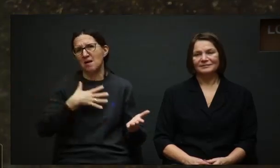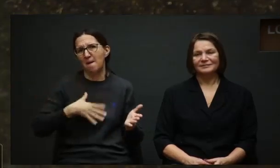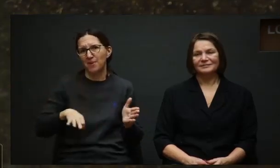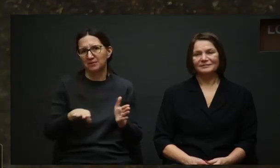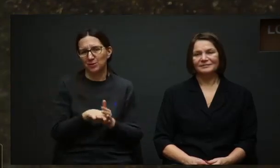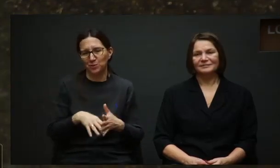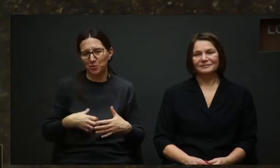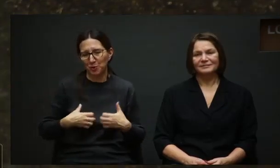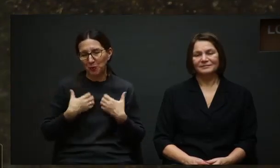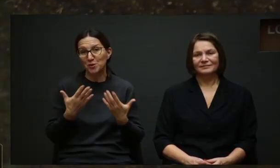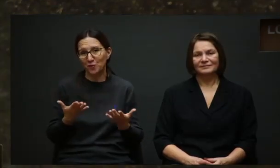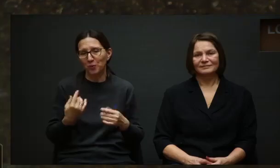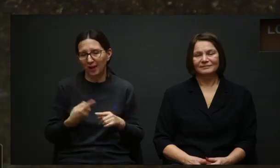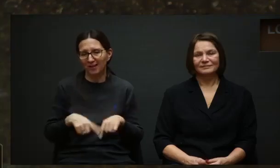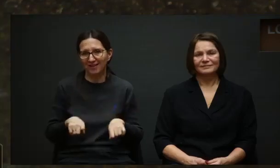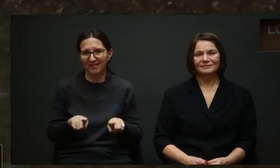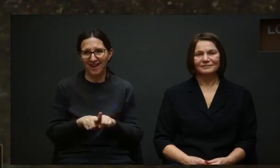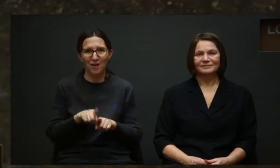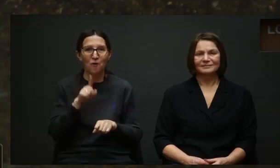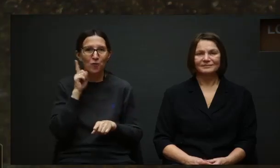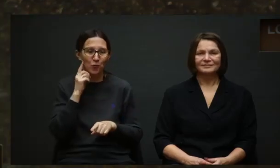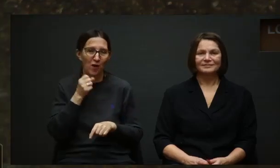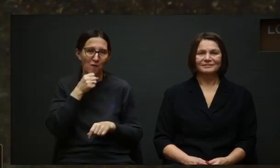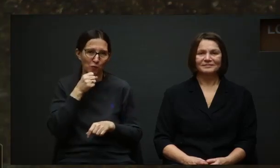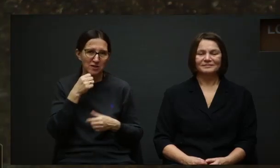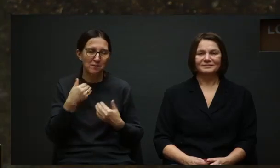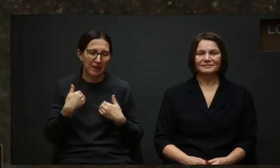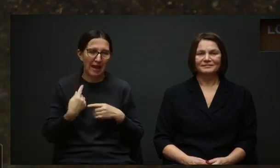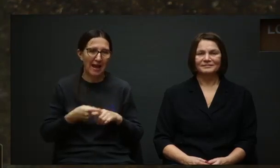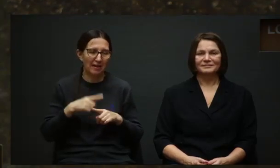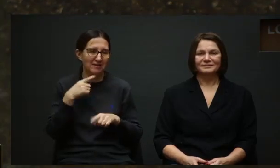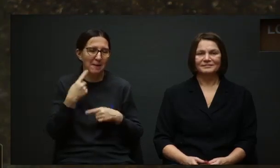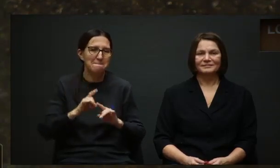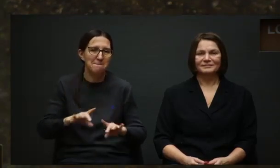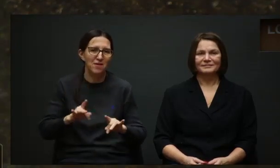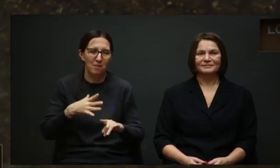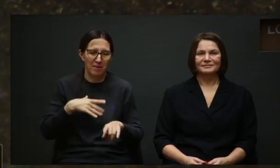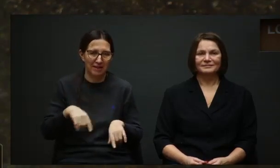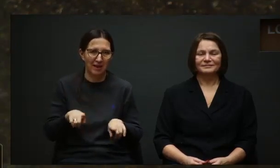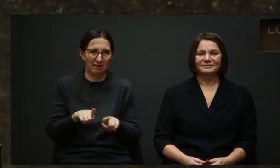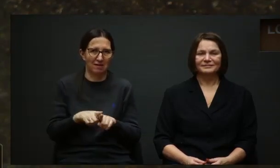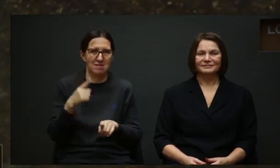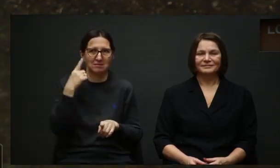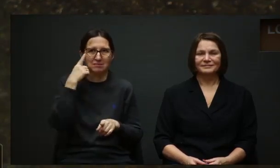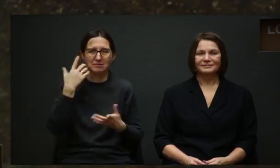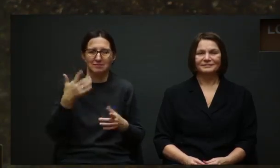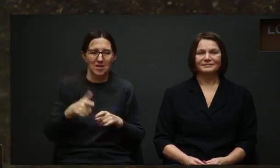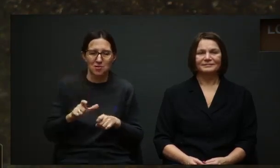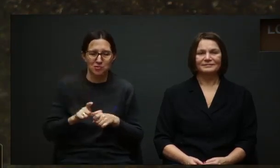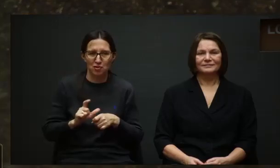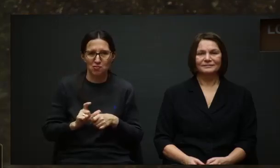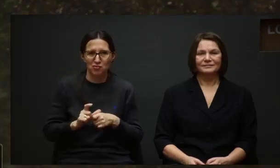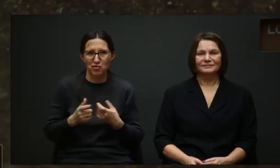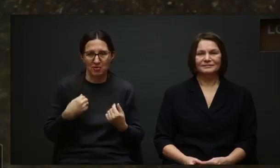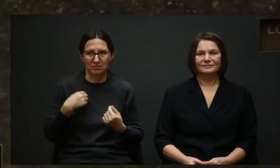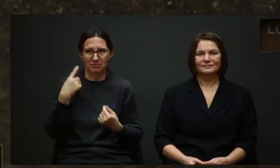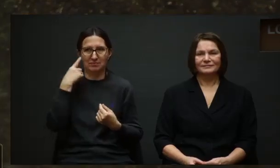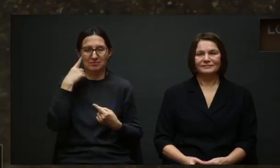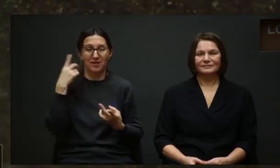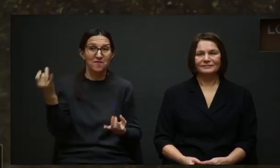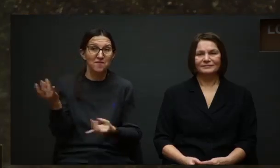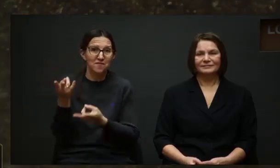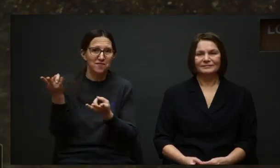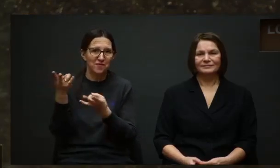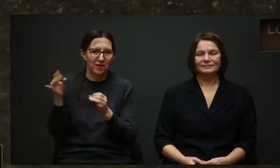ужас. Значит, это вот как-то в юном возрасте для меня эти мифы были очень какие-то прямо... Там я слышу этот